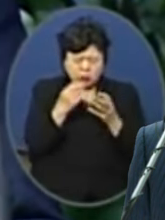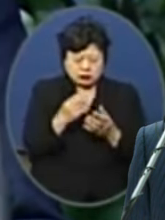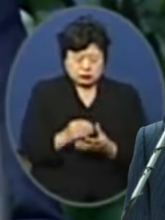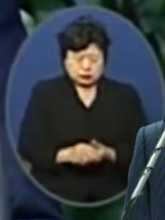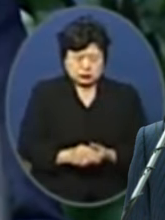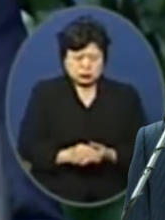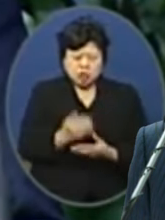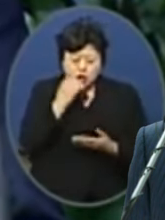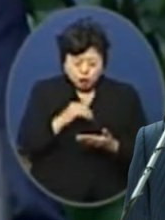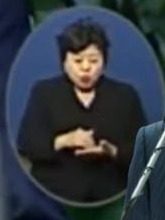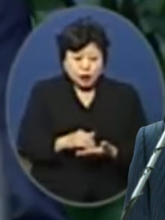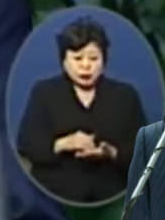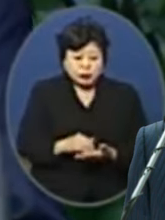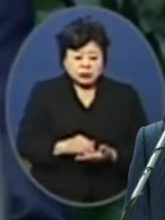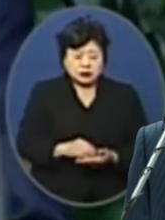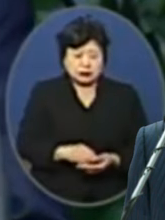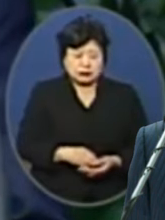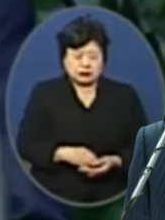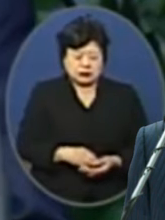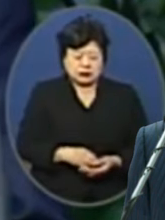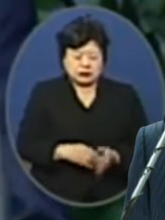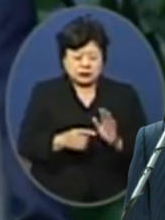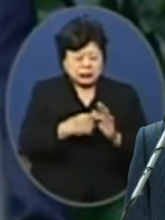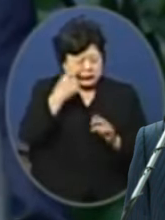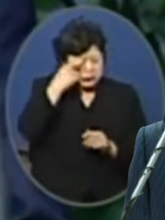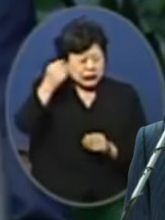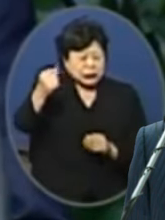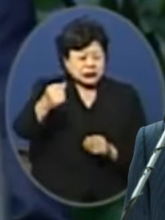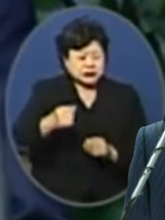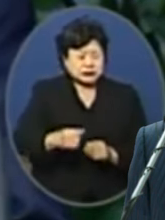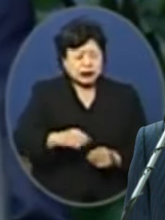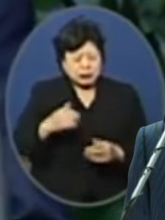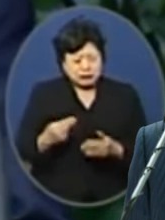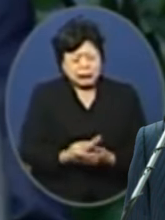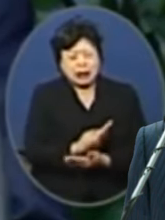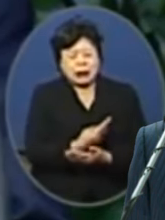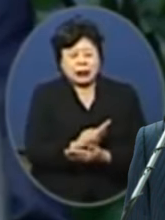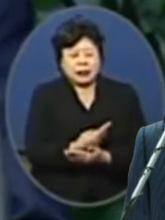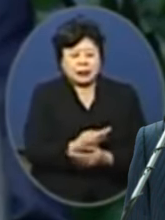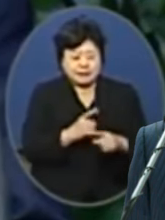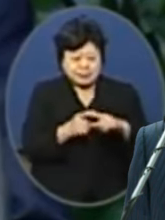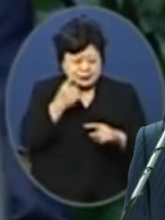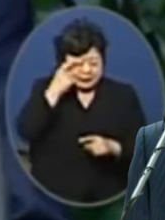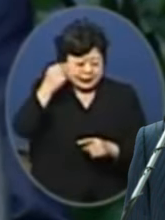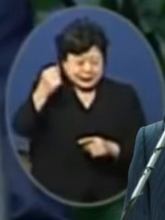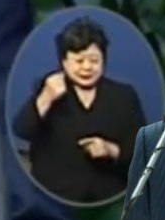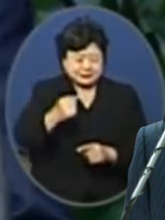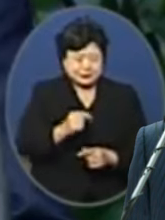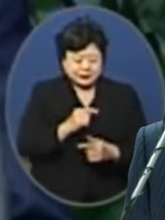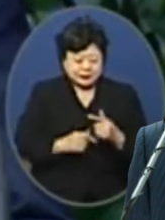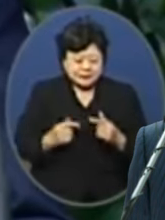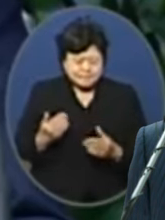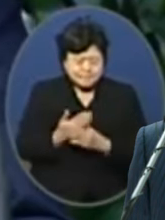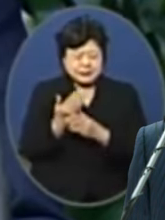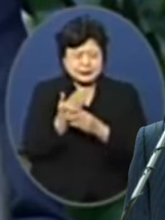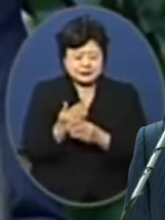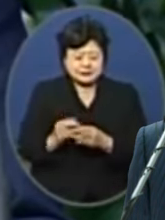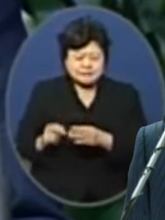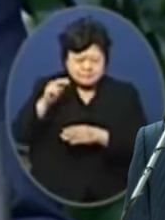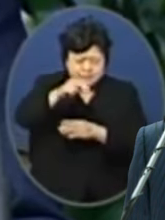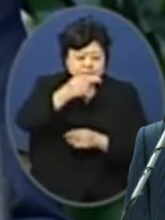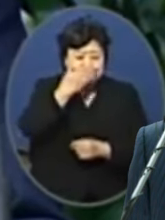돌인데 부정적인 태도를 취하면 걸림돌이 되고 긍정적인 자세를 취하면 디딤돌이